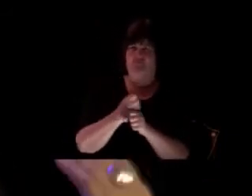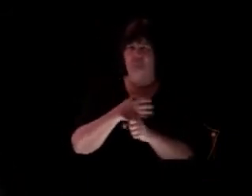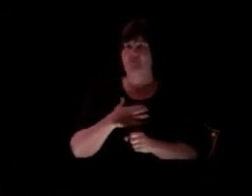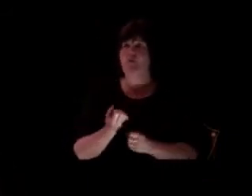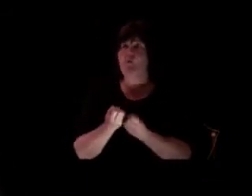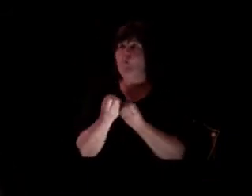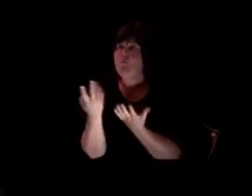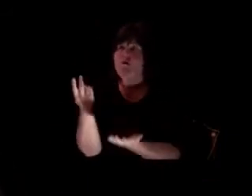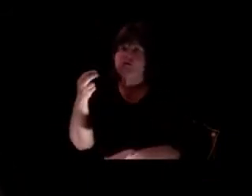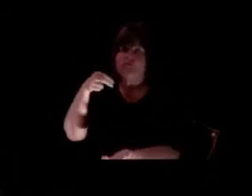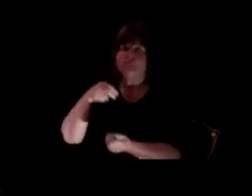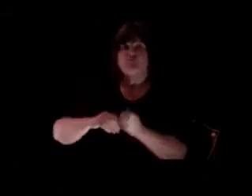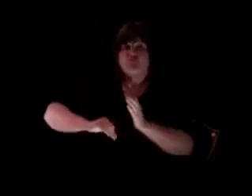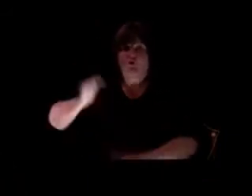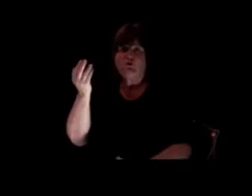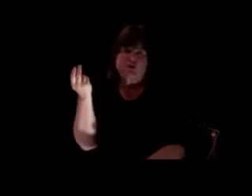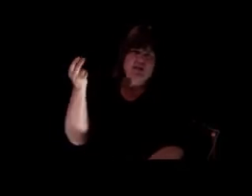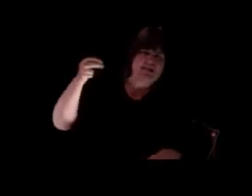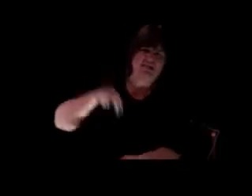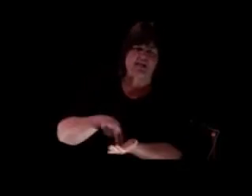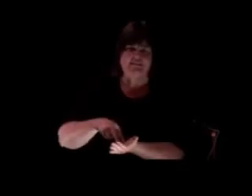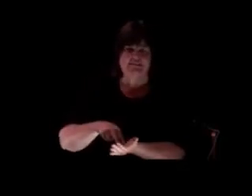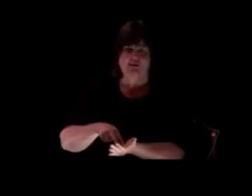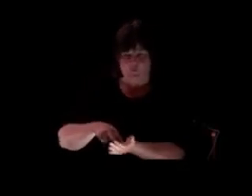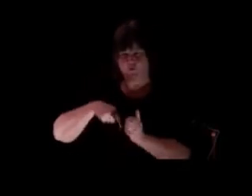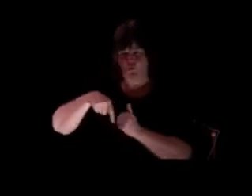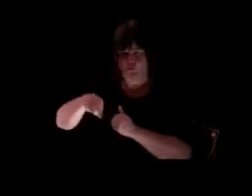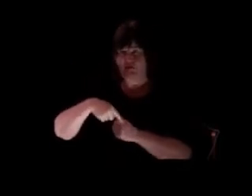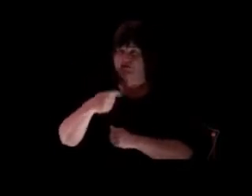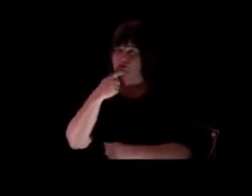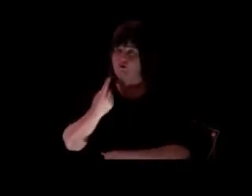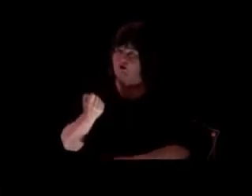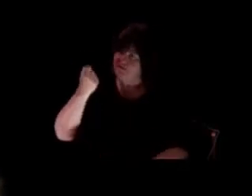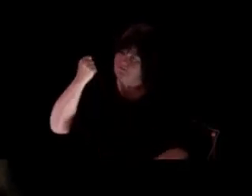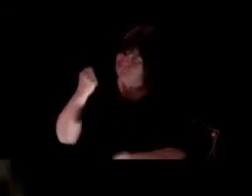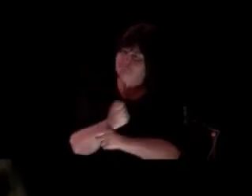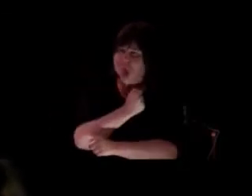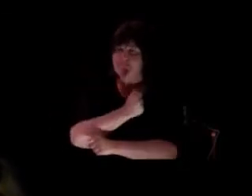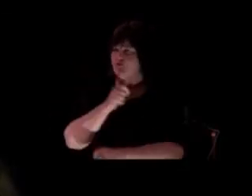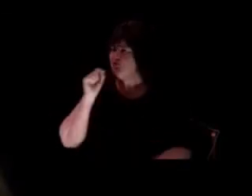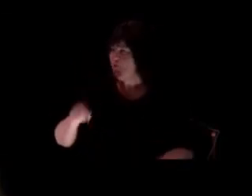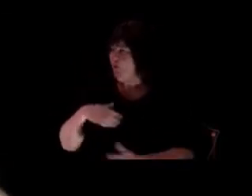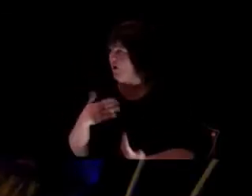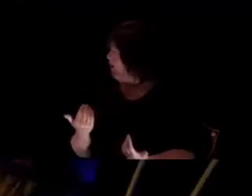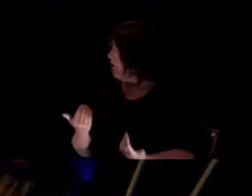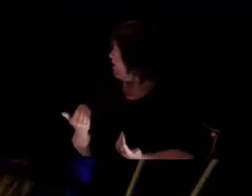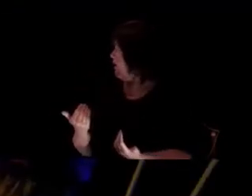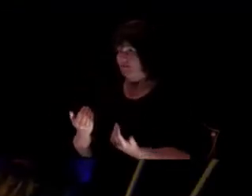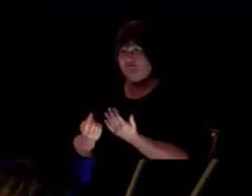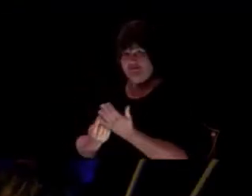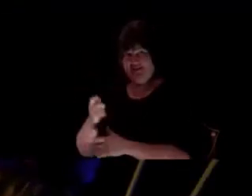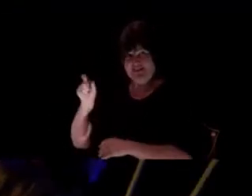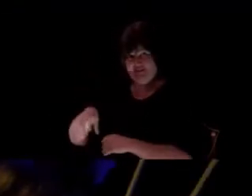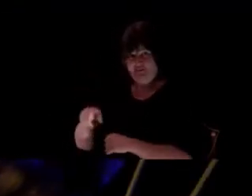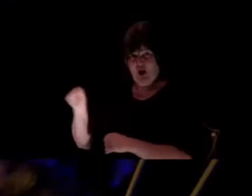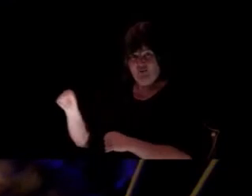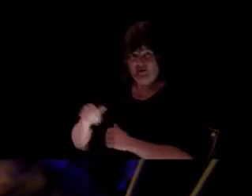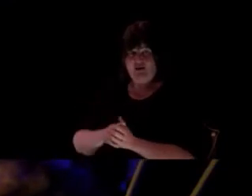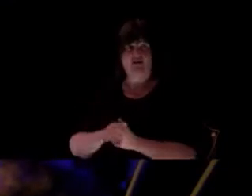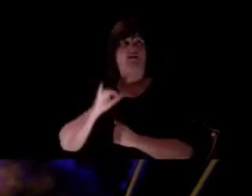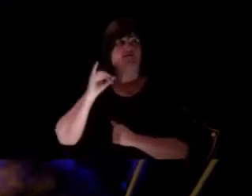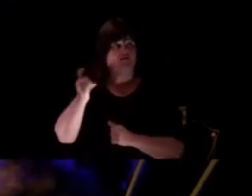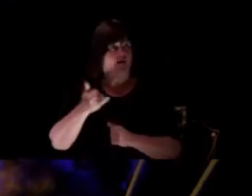har reiset opp underveis her og sagt, nå, Annika, du har sett det, sant? Ja, jeg har sett det der, for som